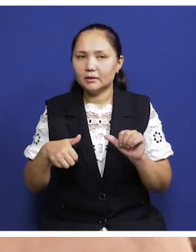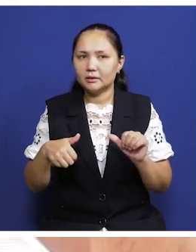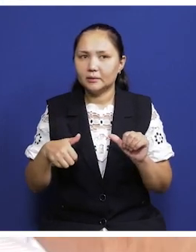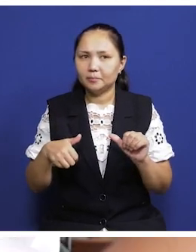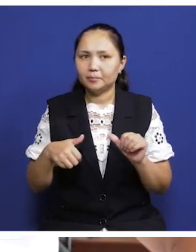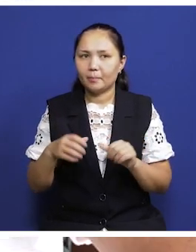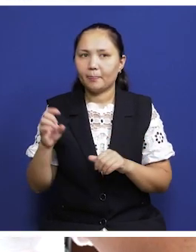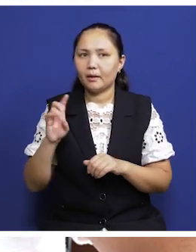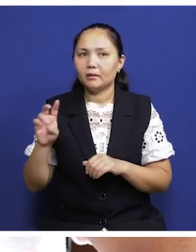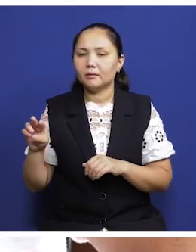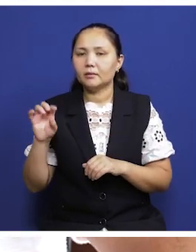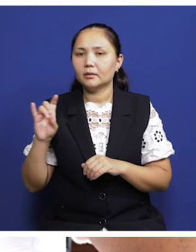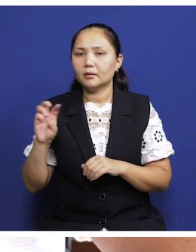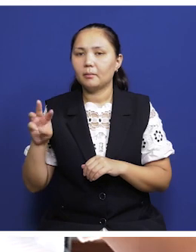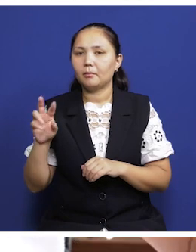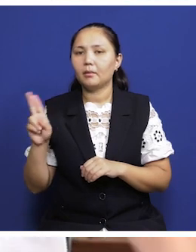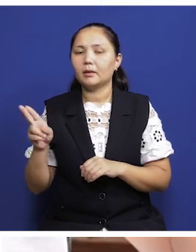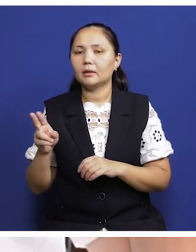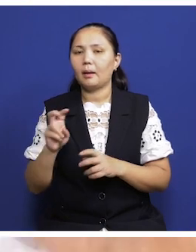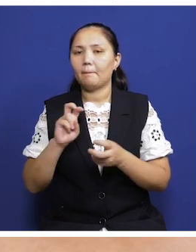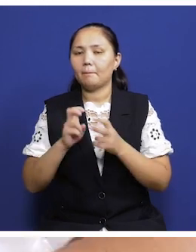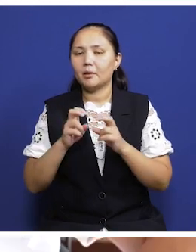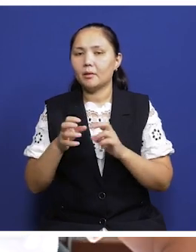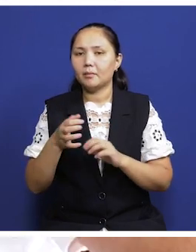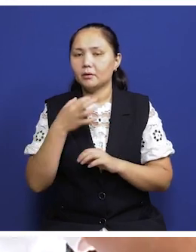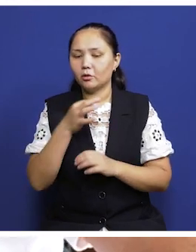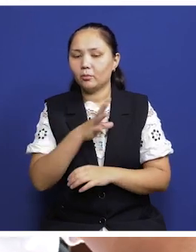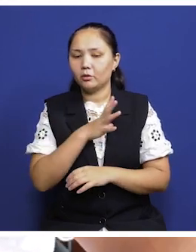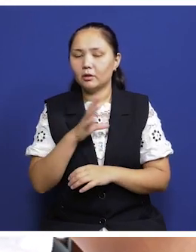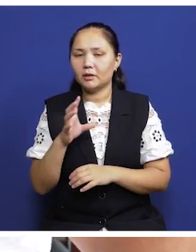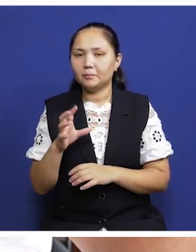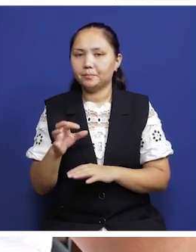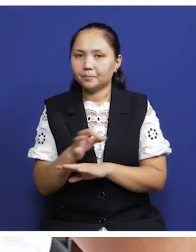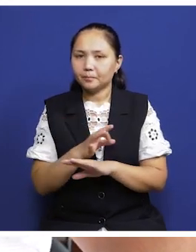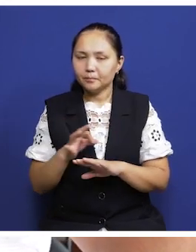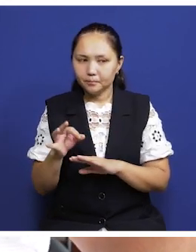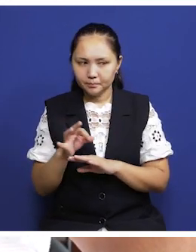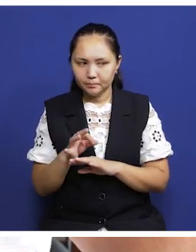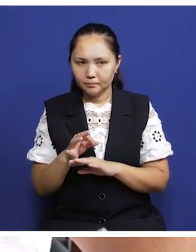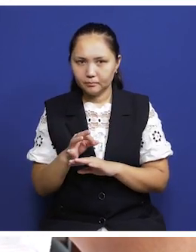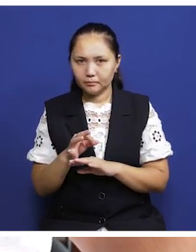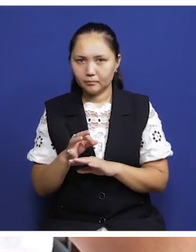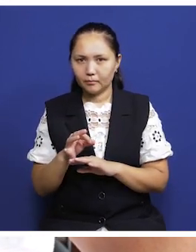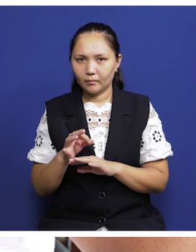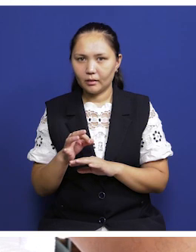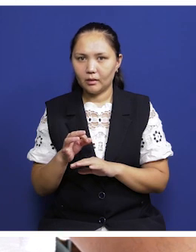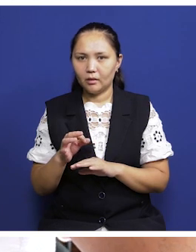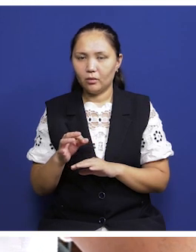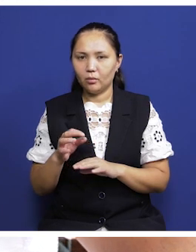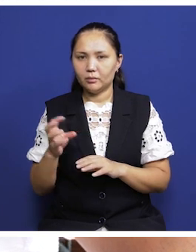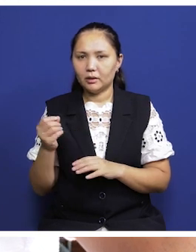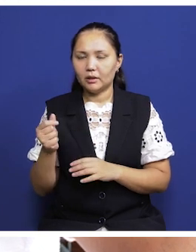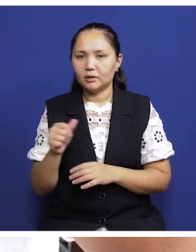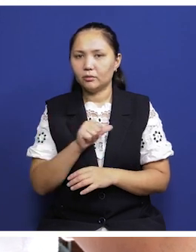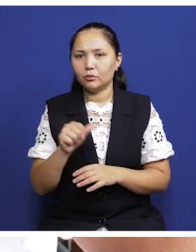енді ынтымақ елді мекенінде бұл проблема шешілген. Мына Бірлік және осы Кеңестөбе елді мекеніне аудандық бюджеттен,